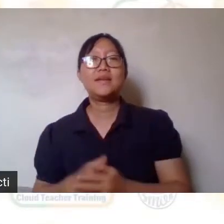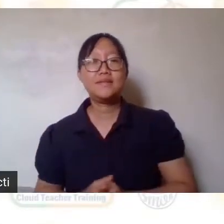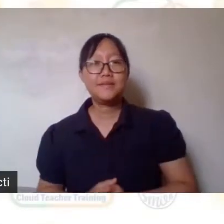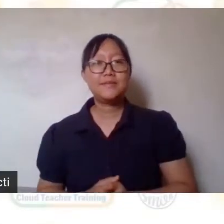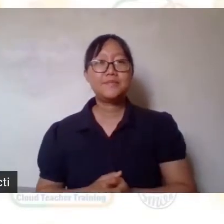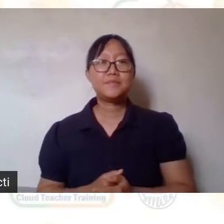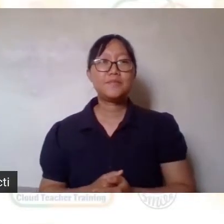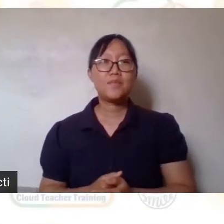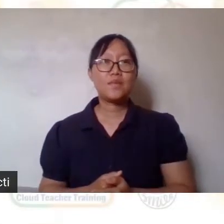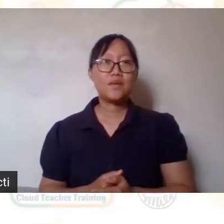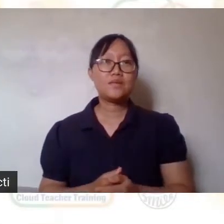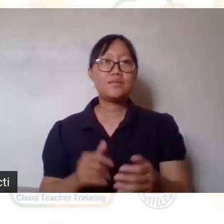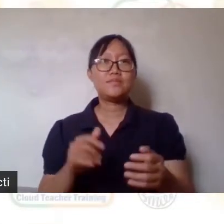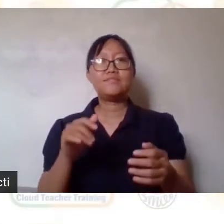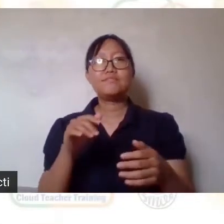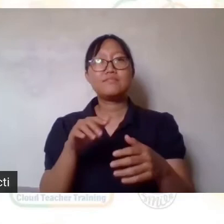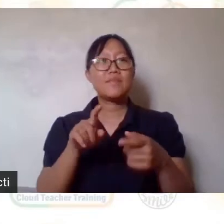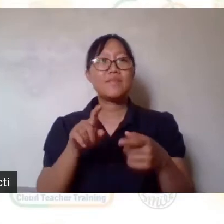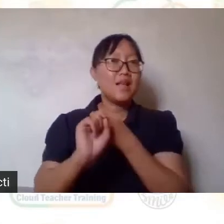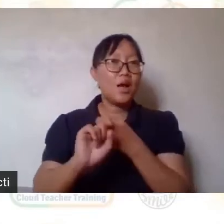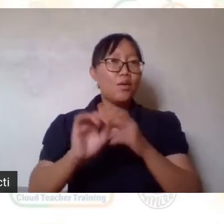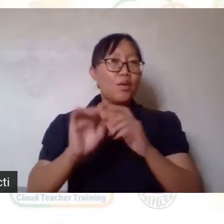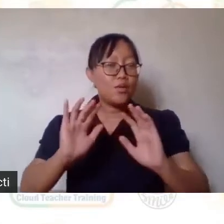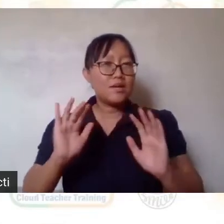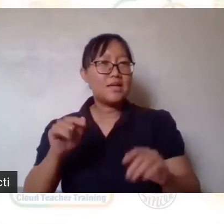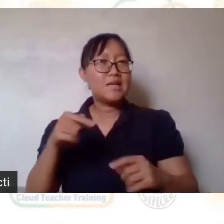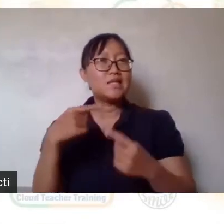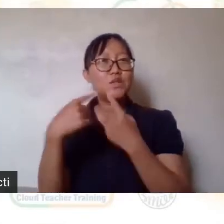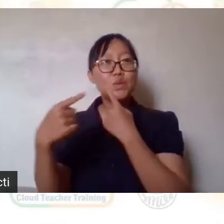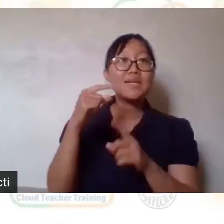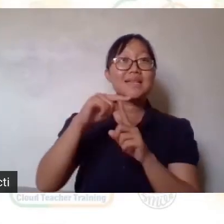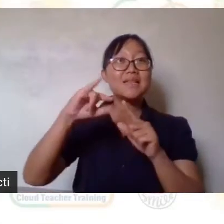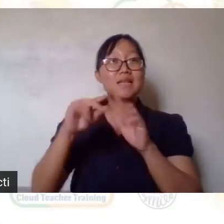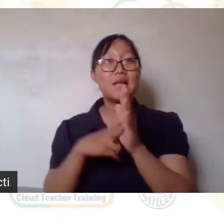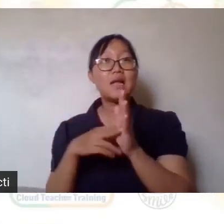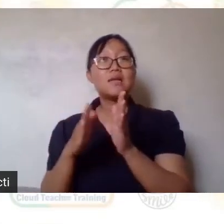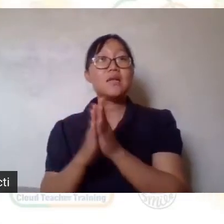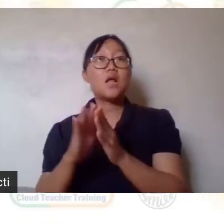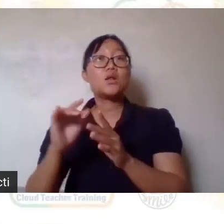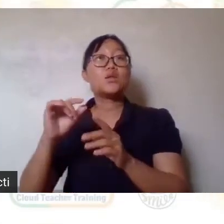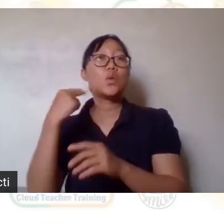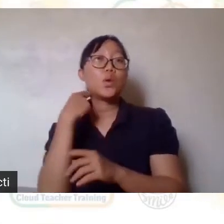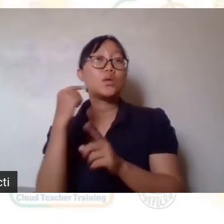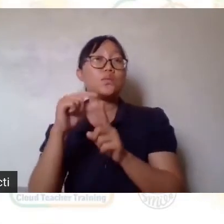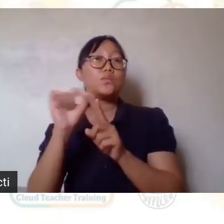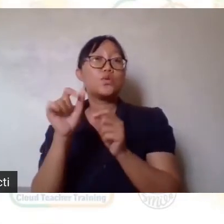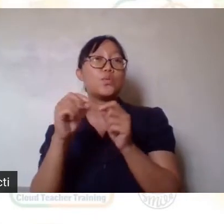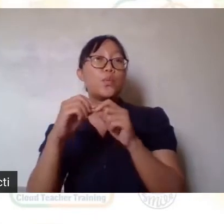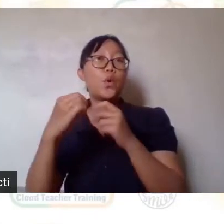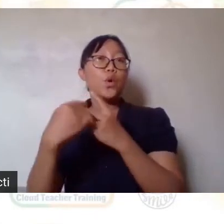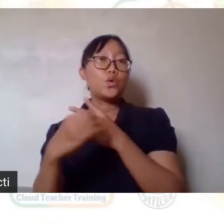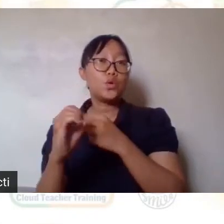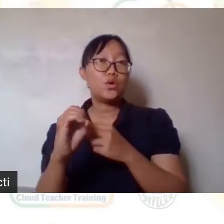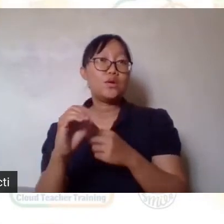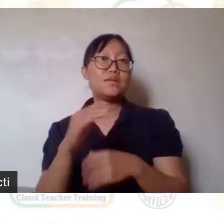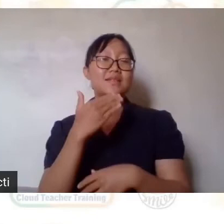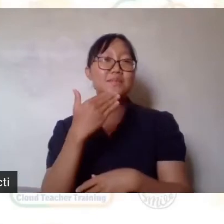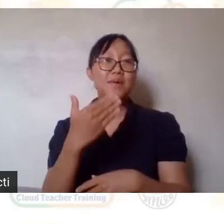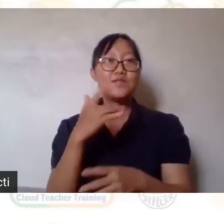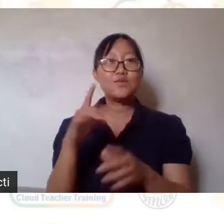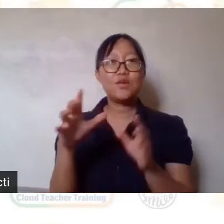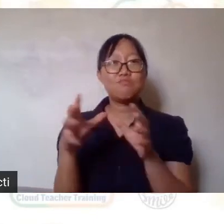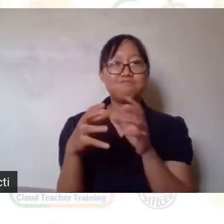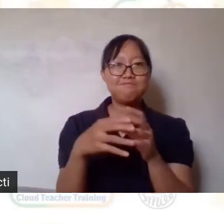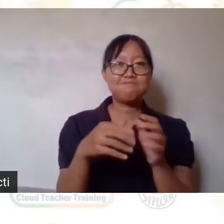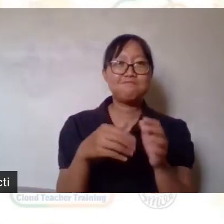kita dengan Dr. Tian dan Dr. Purboyo. Terima kasih banyak sudah bersama kami dan setia terus. Mohon ditonton kembali